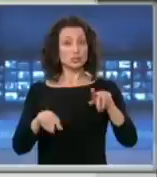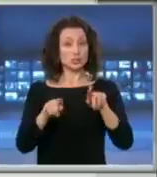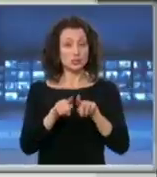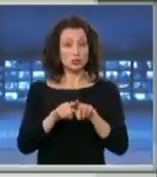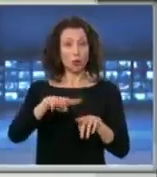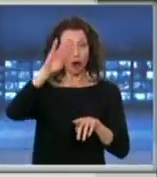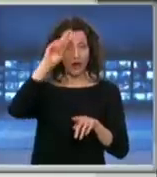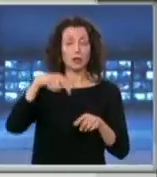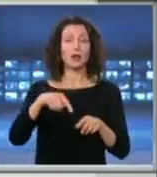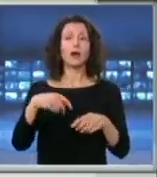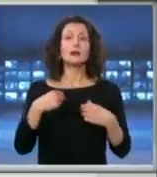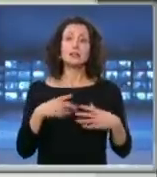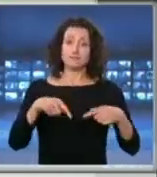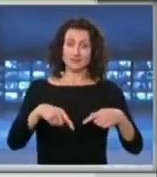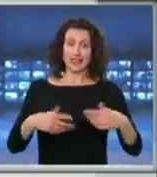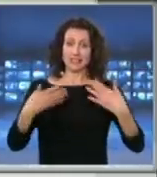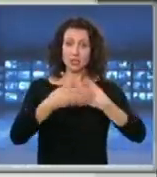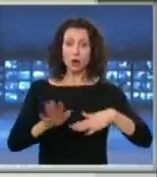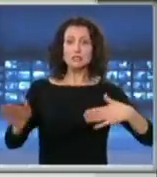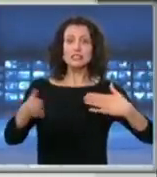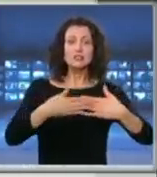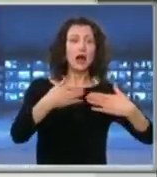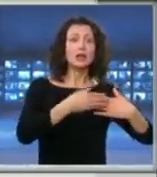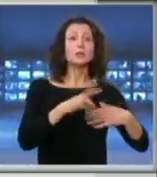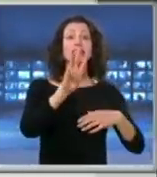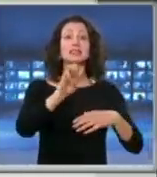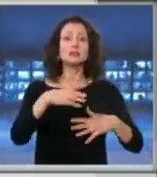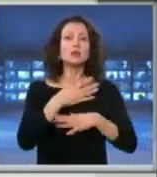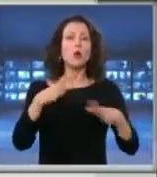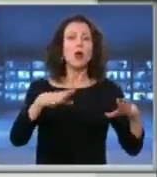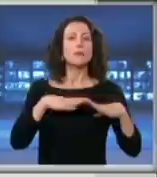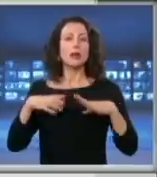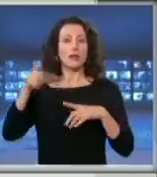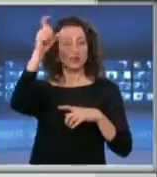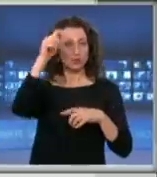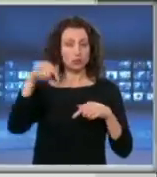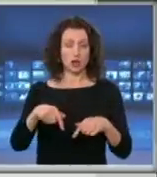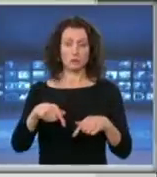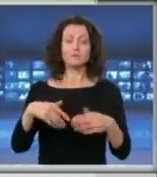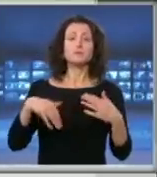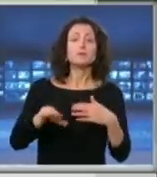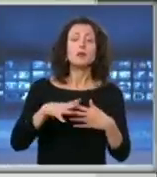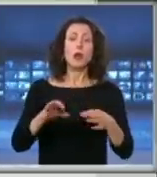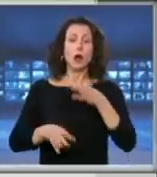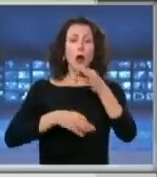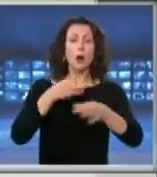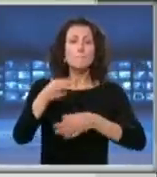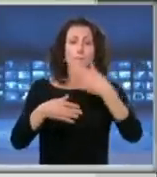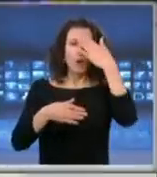затваряме автомобилните входове и изходи на 30 големи града, както и на град Зонгулдак, където болестта е много